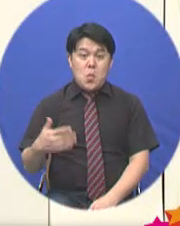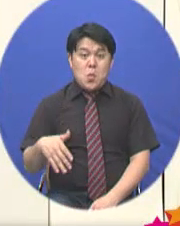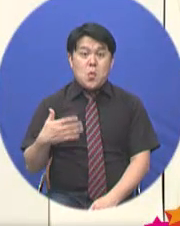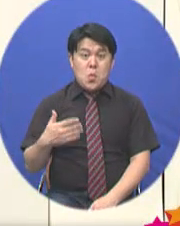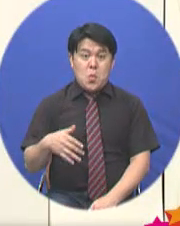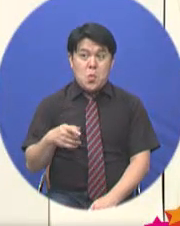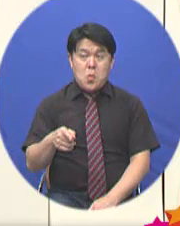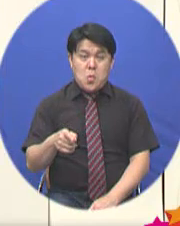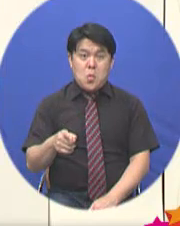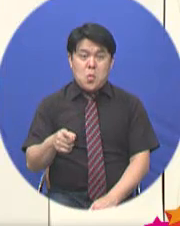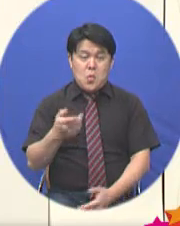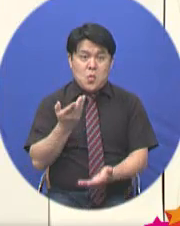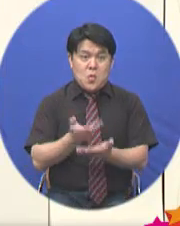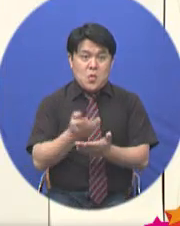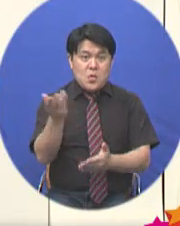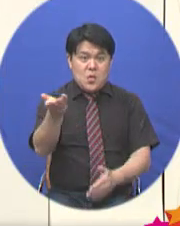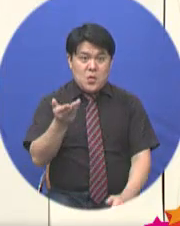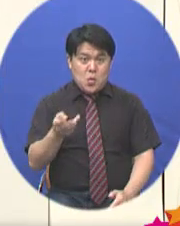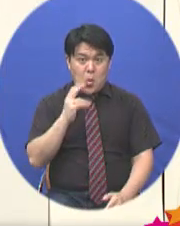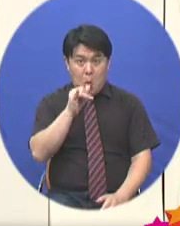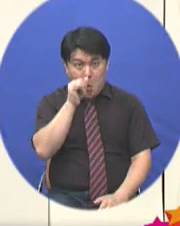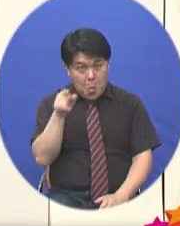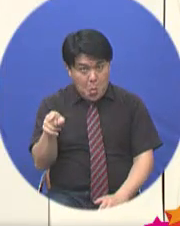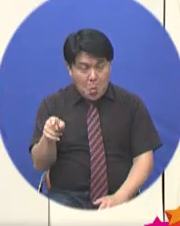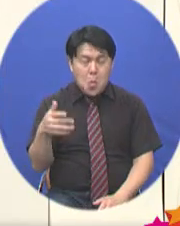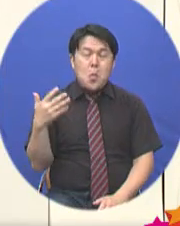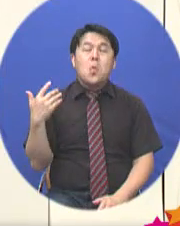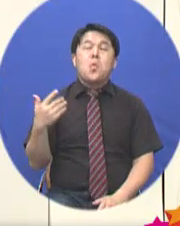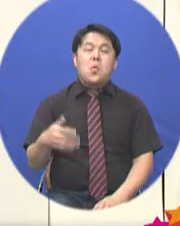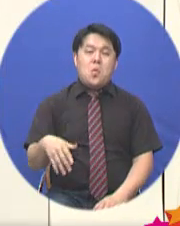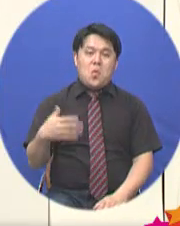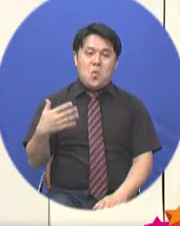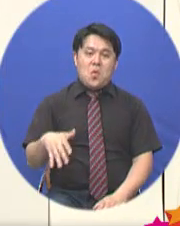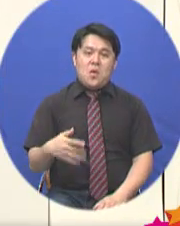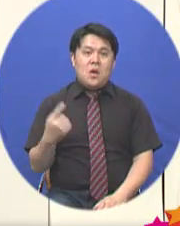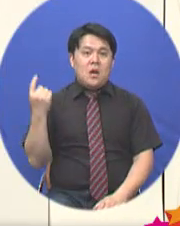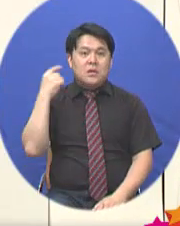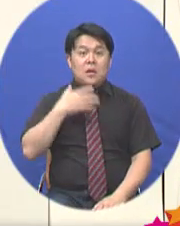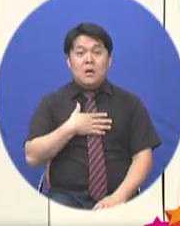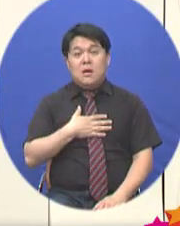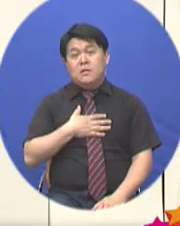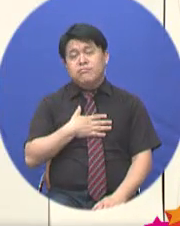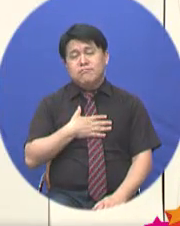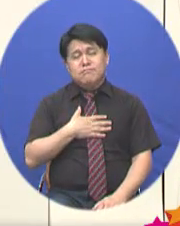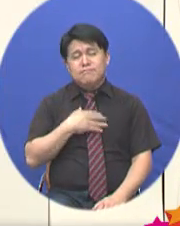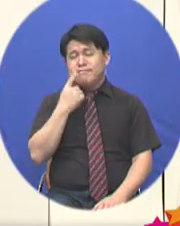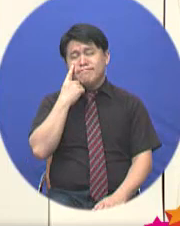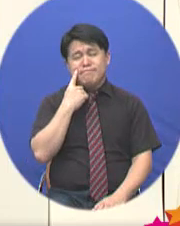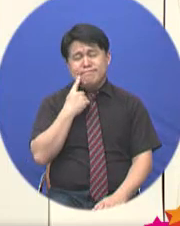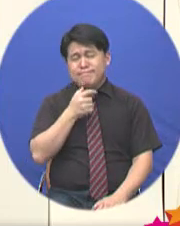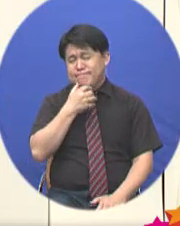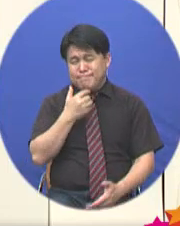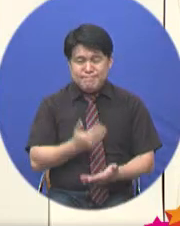이런 또 달래강 김국환 씨 노래 네. 이런 노래가 있었네요. 가슴이 찡찡한데요. 아유 좋네요. 네.